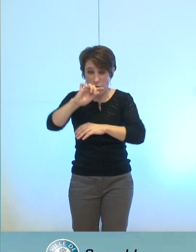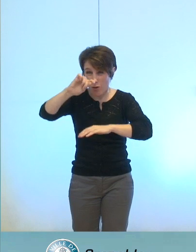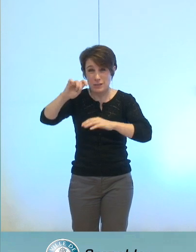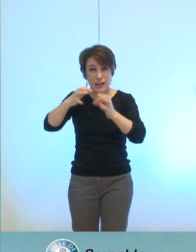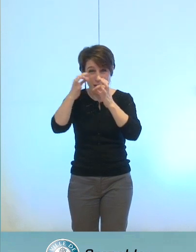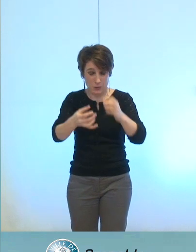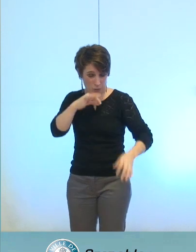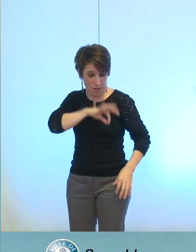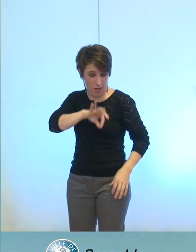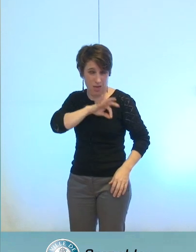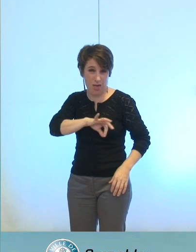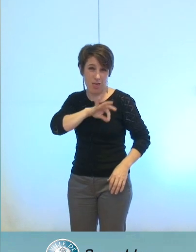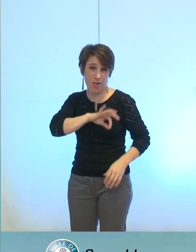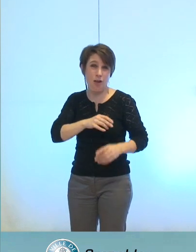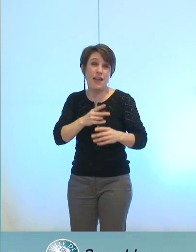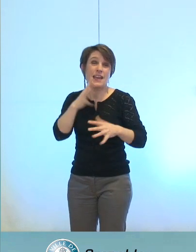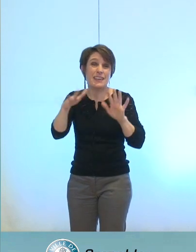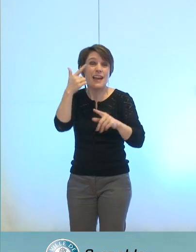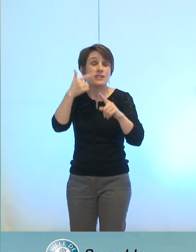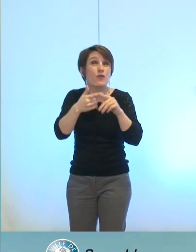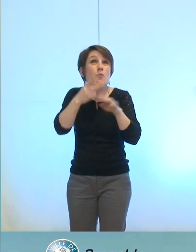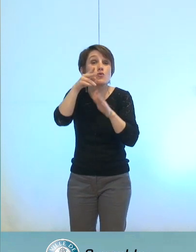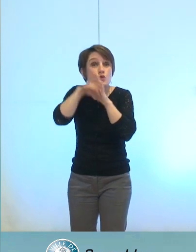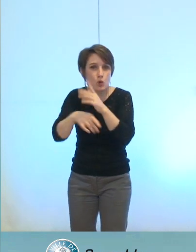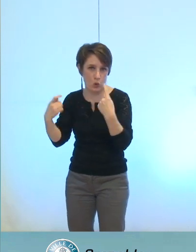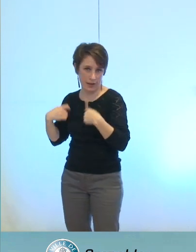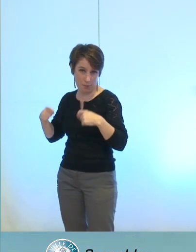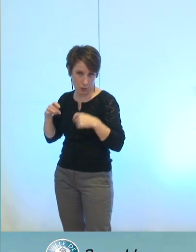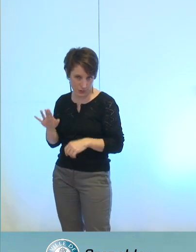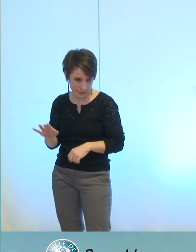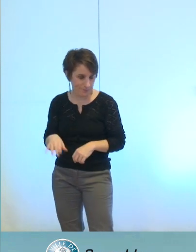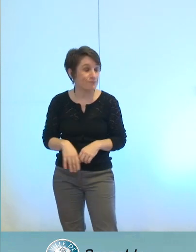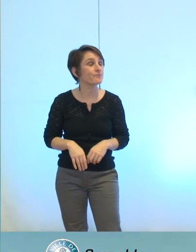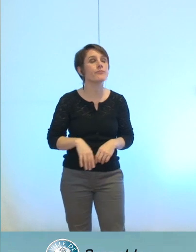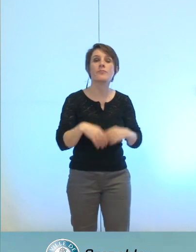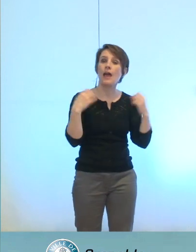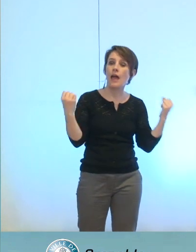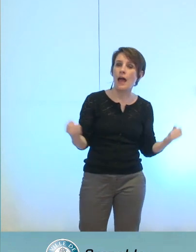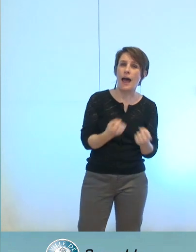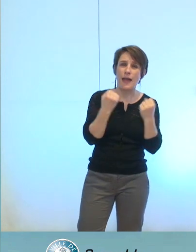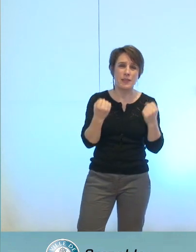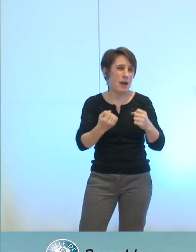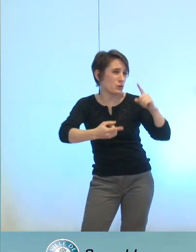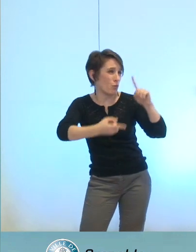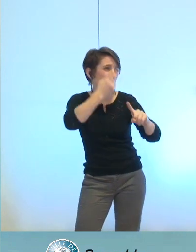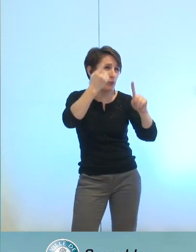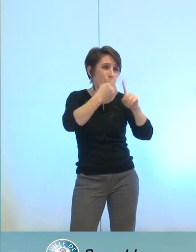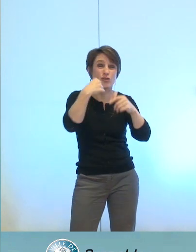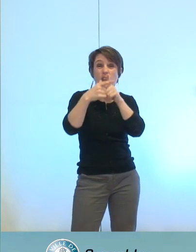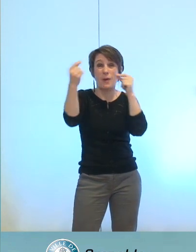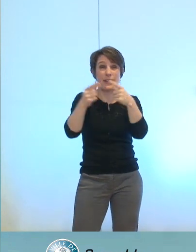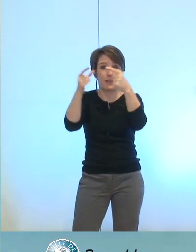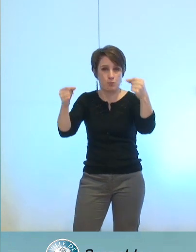qu'il ne coûte abandon d'événement d'animation phare au Palais des Sports